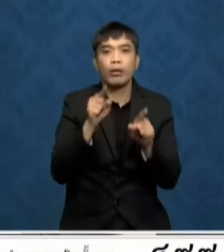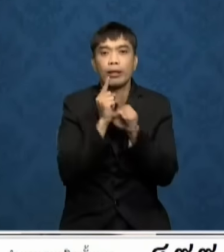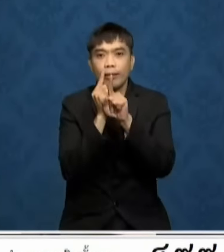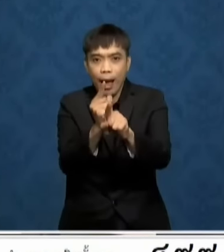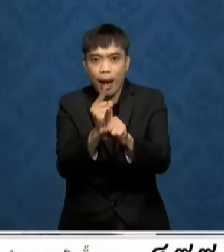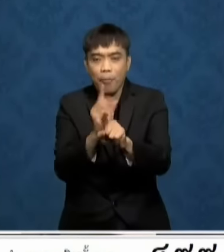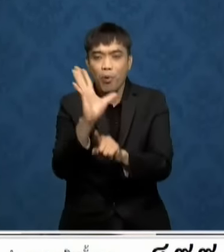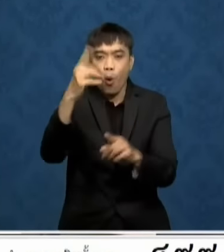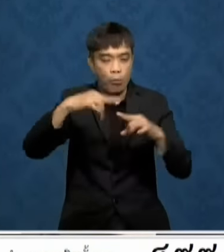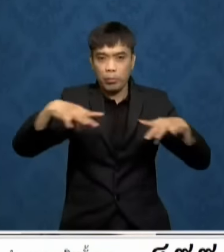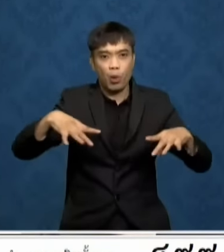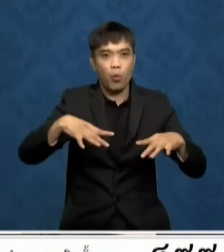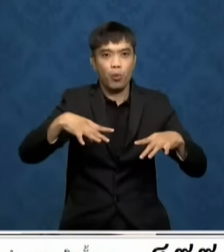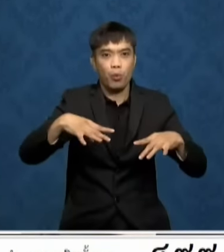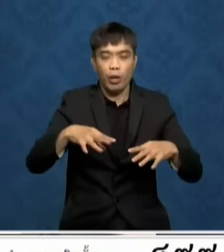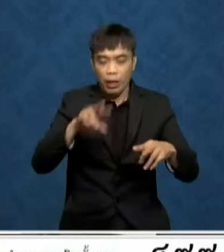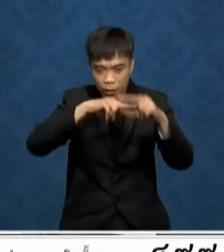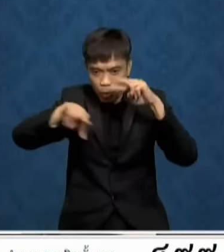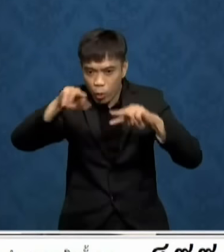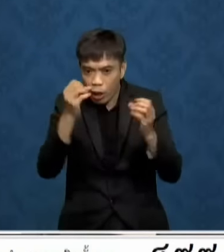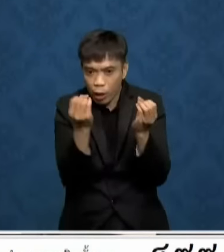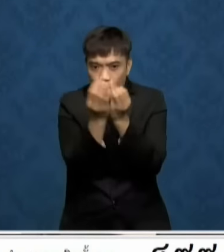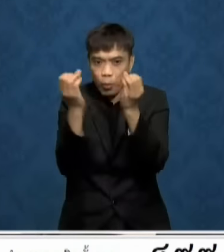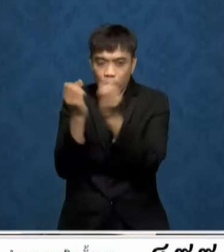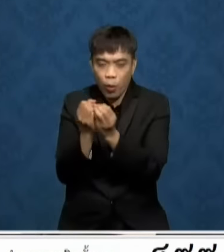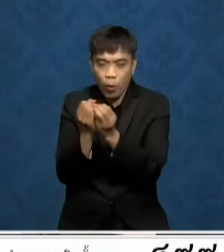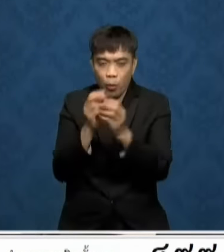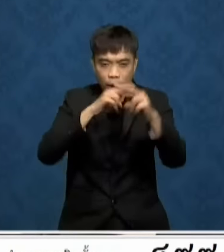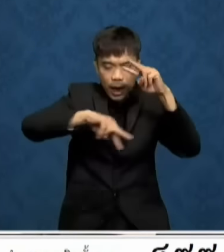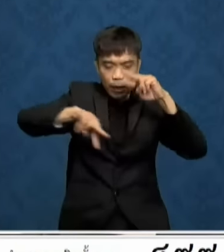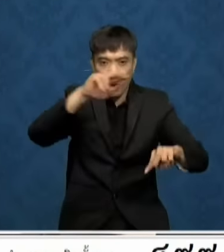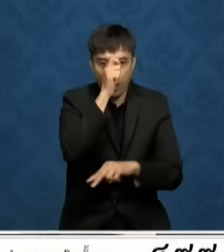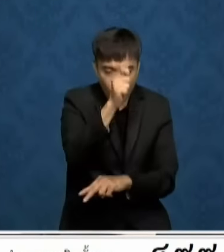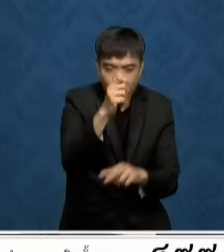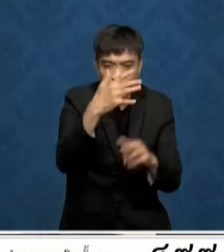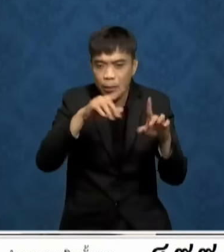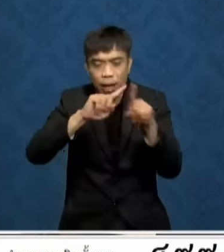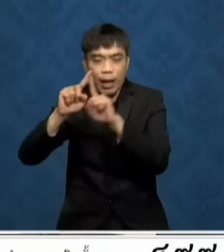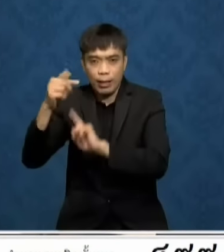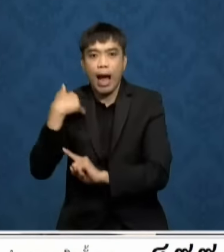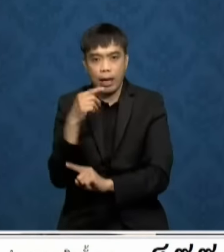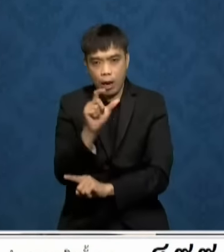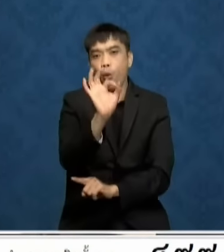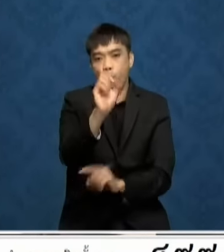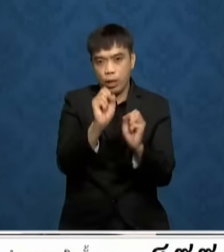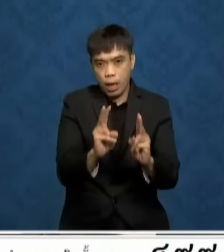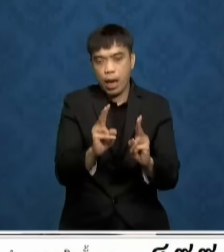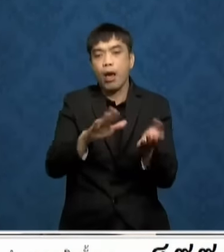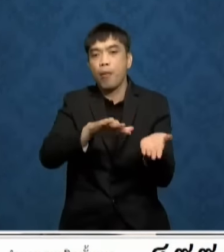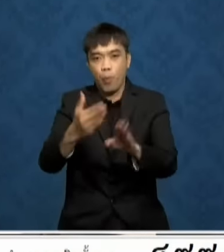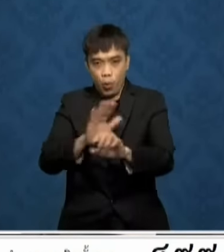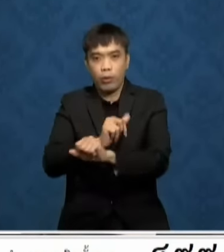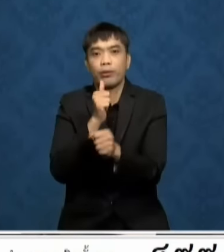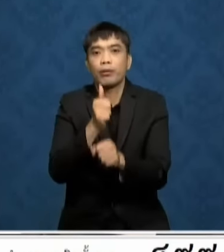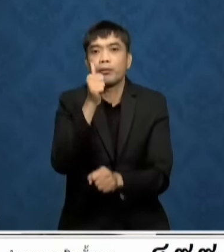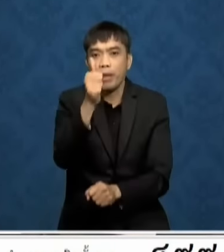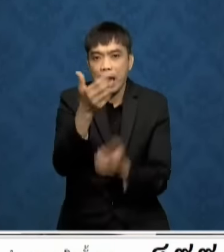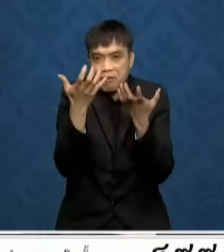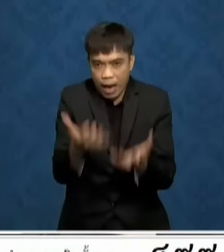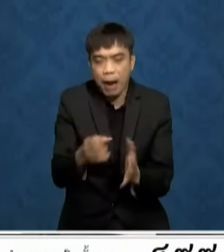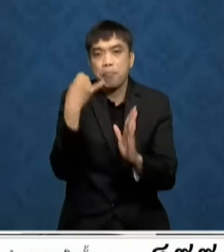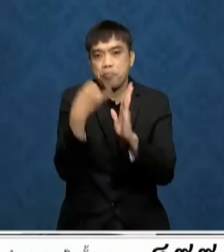ระทบกระเทือนต่อระบอบการปกครองในรูปแบบประชาธิปไตยสุดท้ายนี้ท่านประธานดิฉันขอขอบคุณค